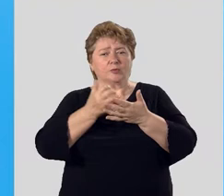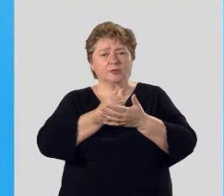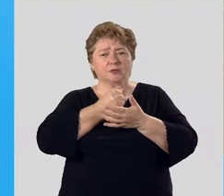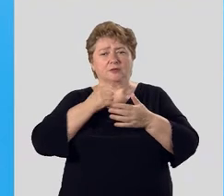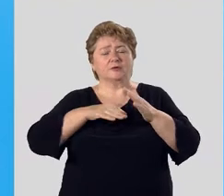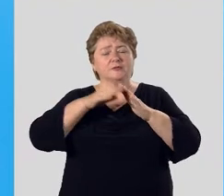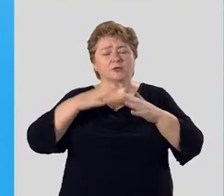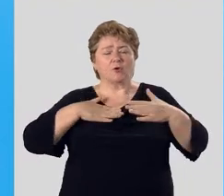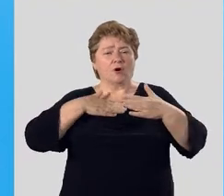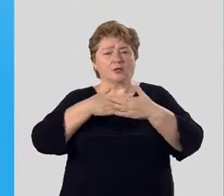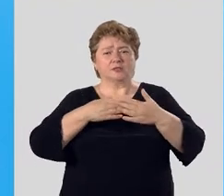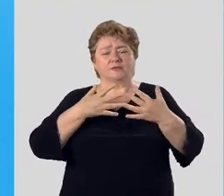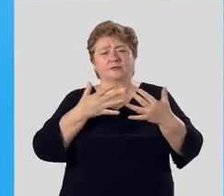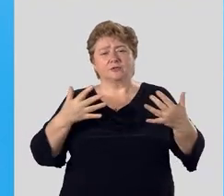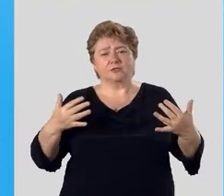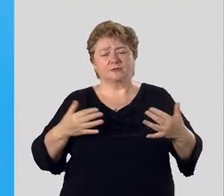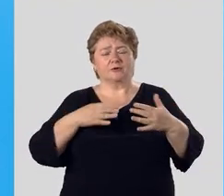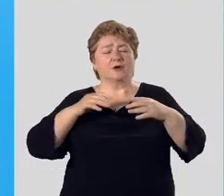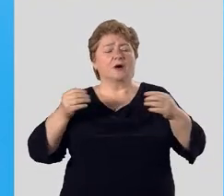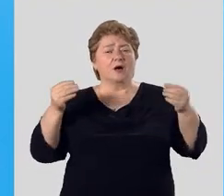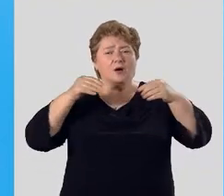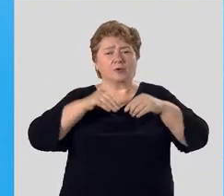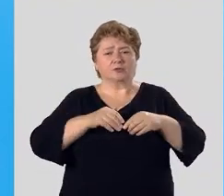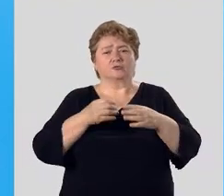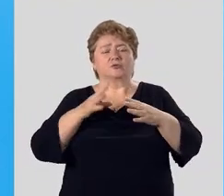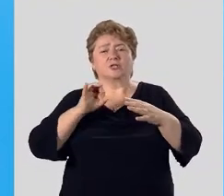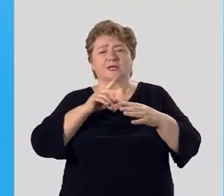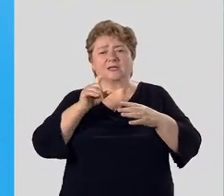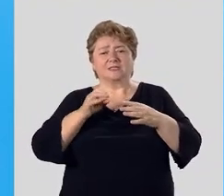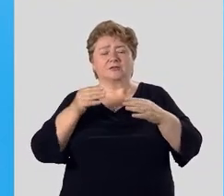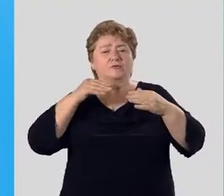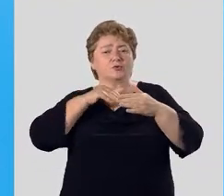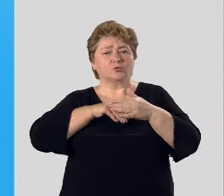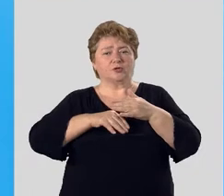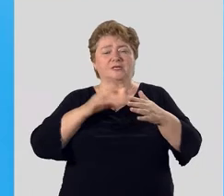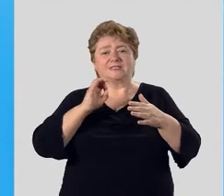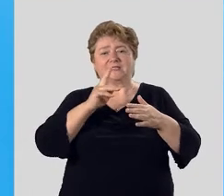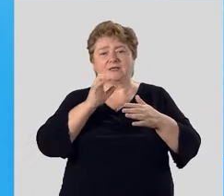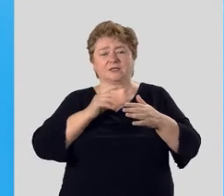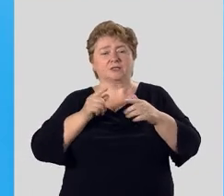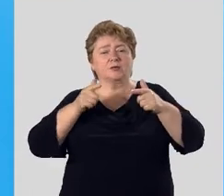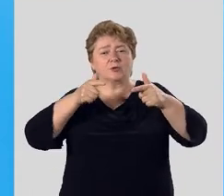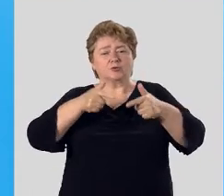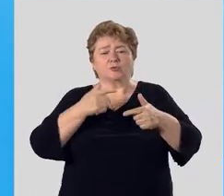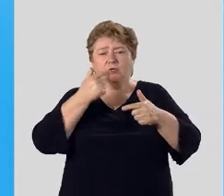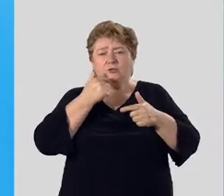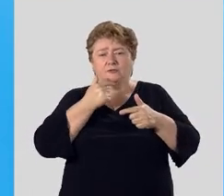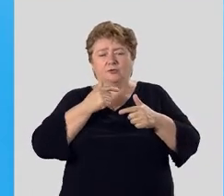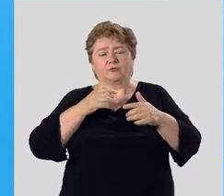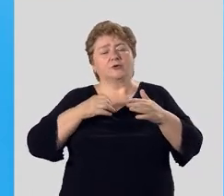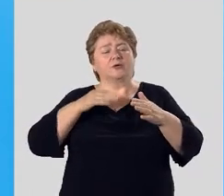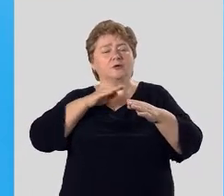определяют как высокоактивные вещества, образующиеся в железах внутренней секреции, поступающие в кровь